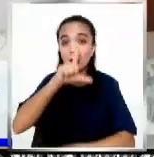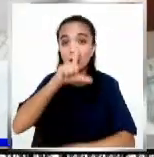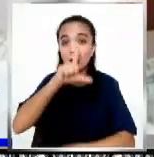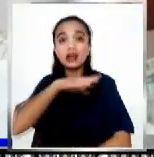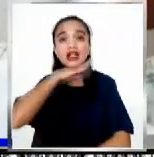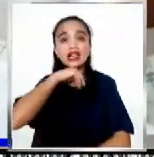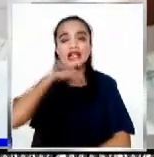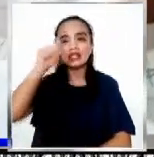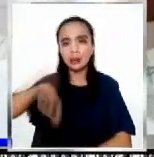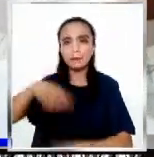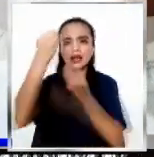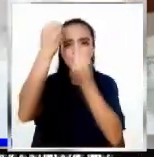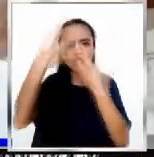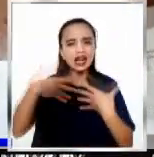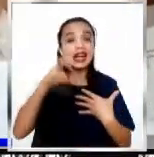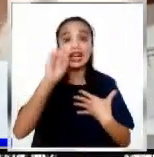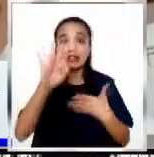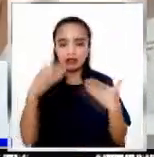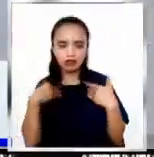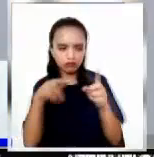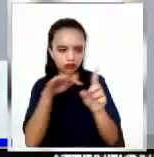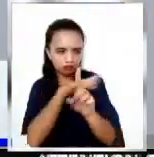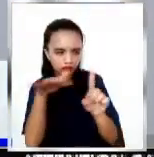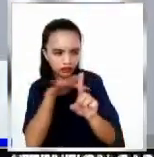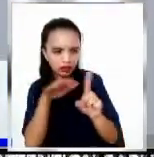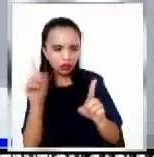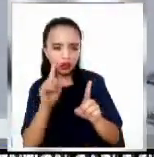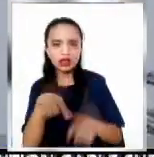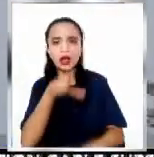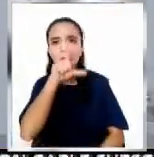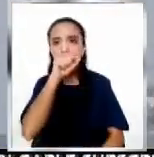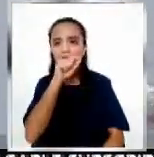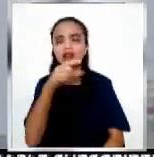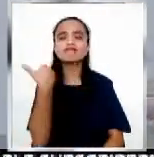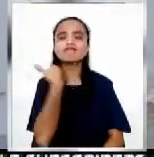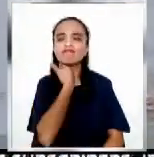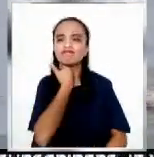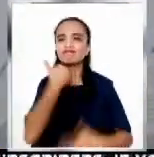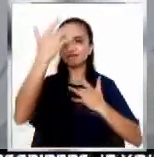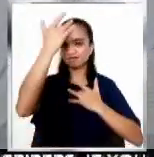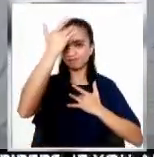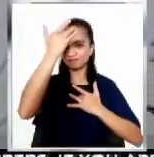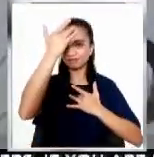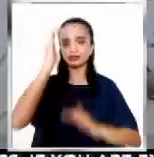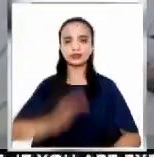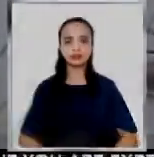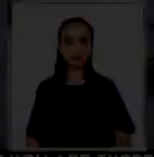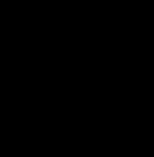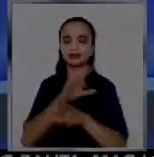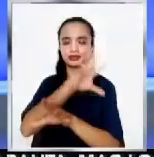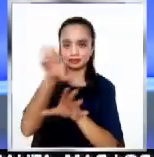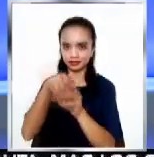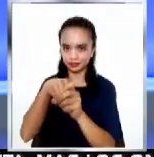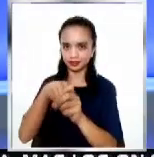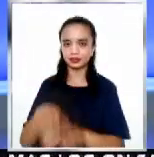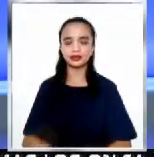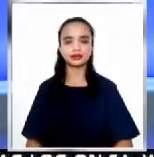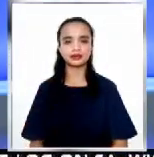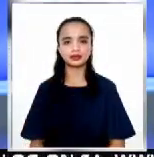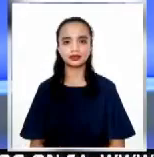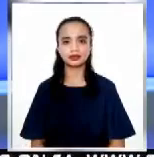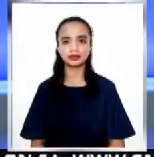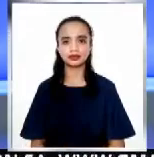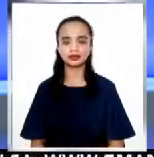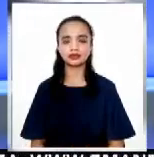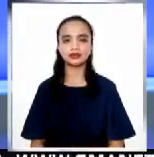kung may maobserbang sintomas ng bird flu. JP Soriano, nakatutok 24 oras. Nagdulot ng